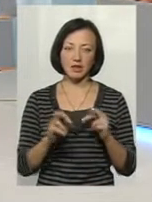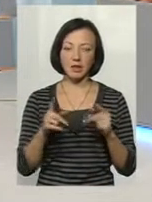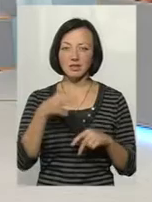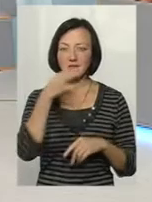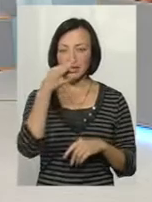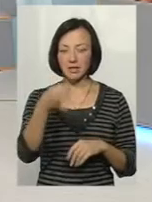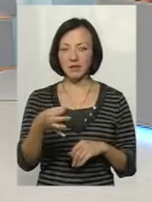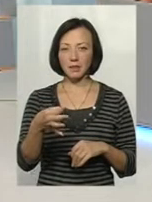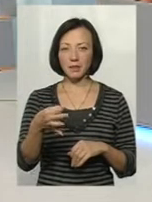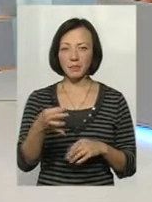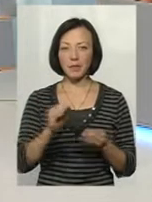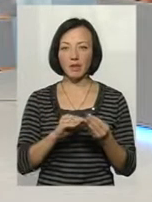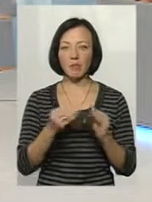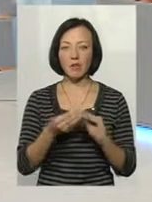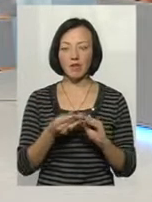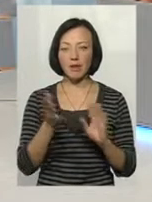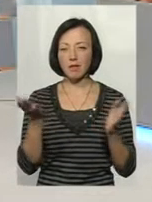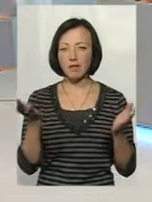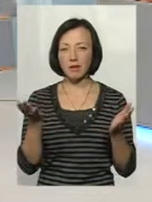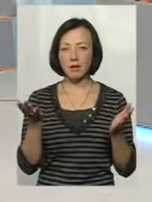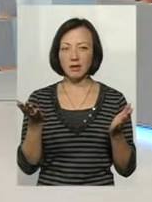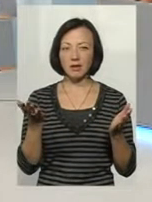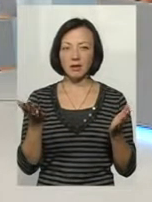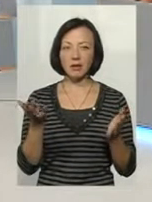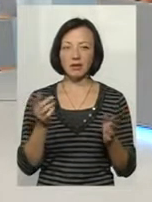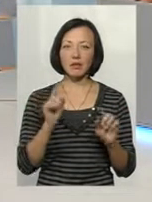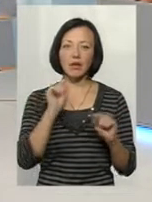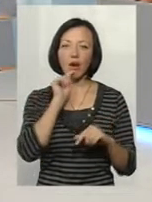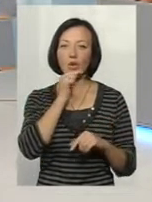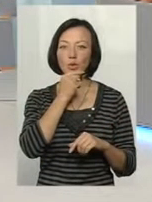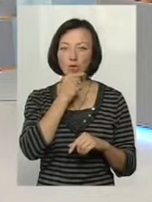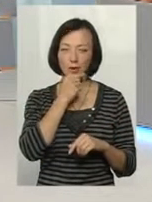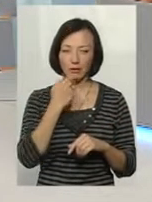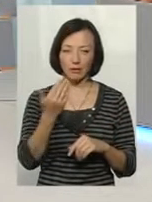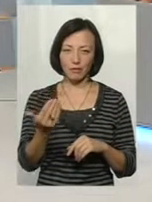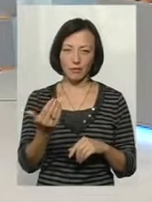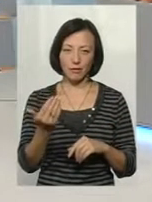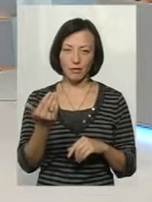сказати, проблеми надто ощадливого